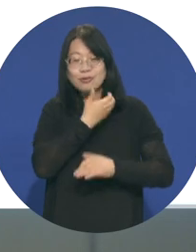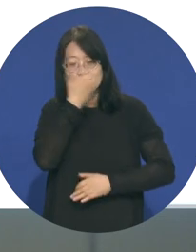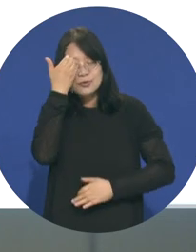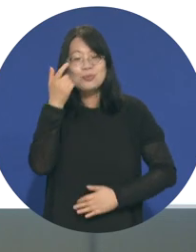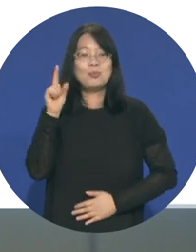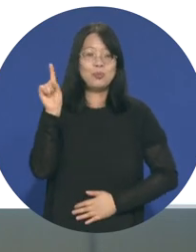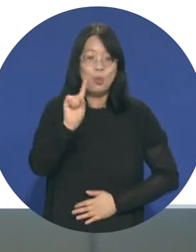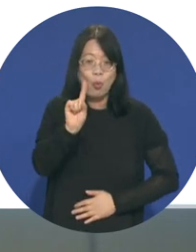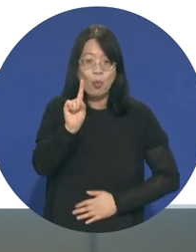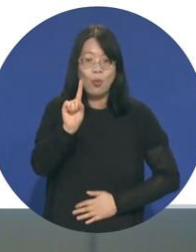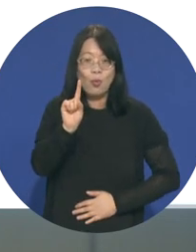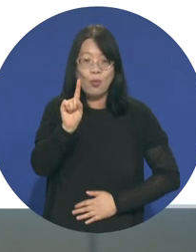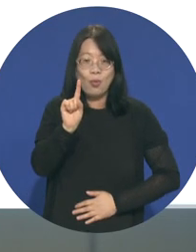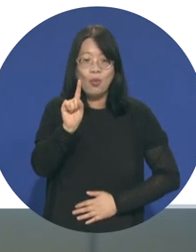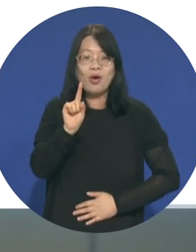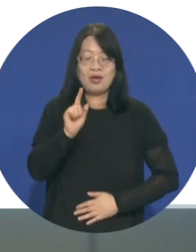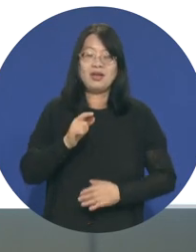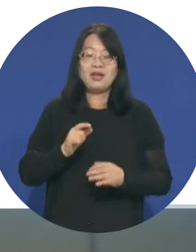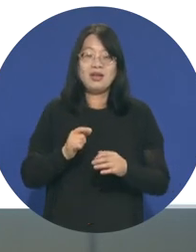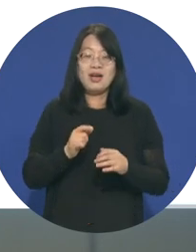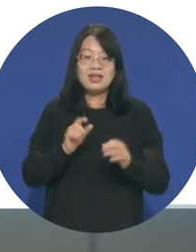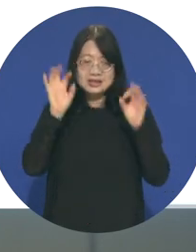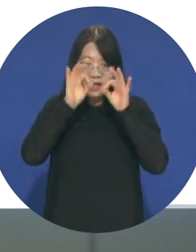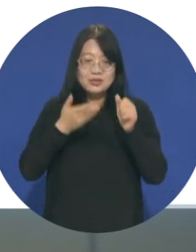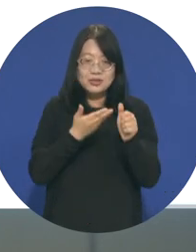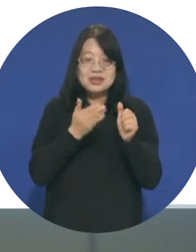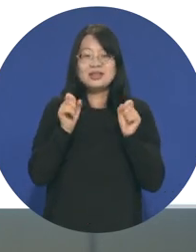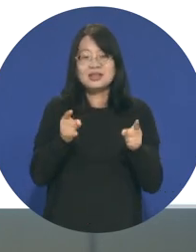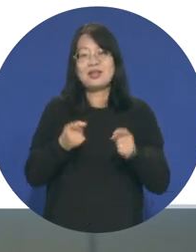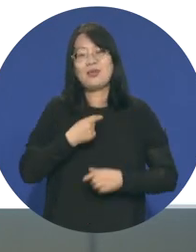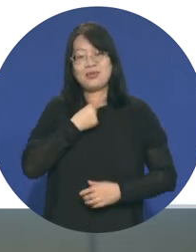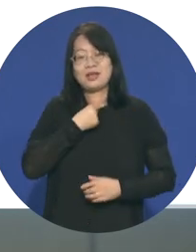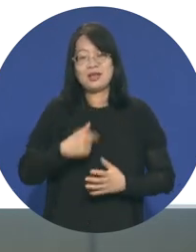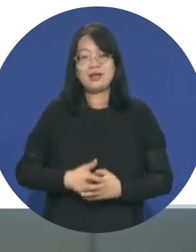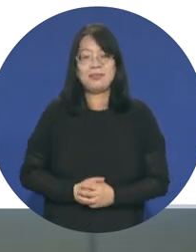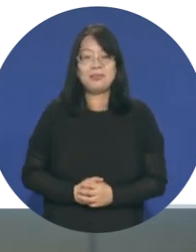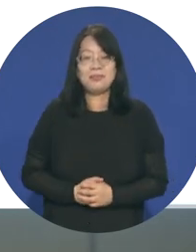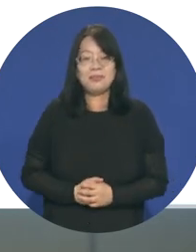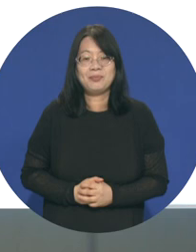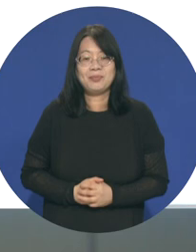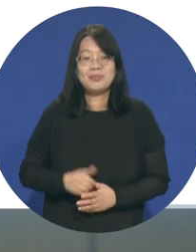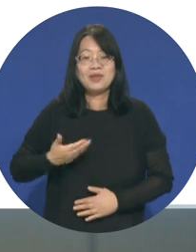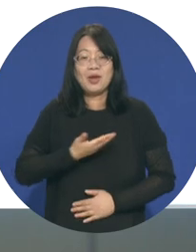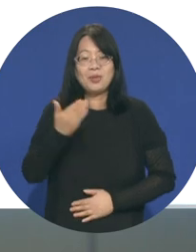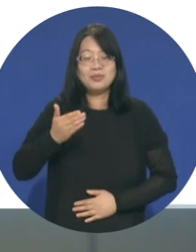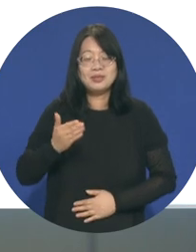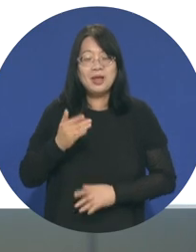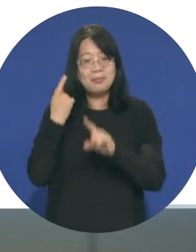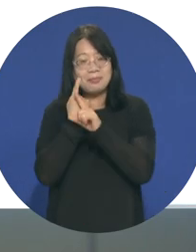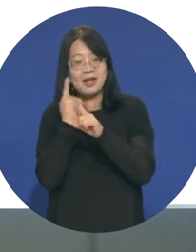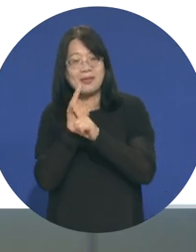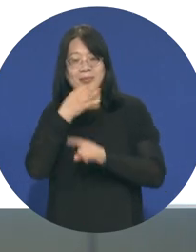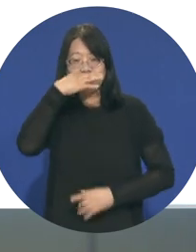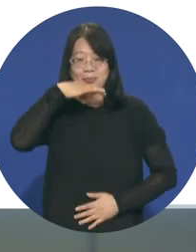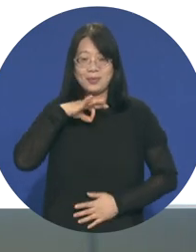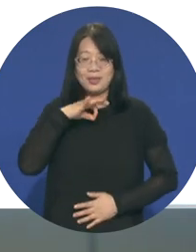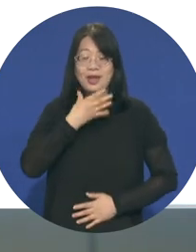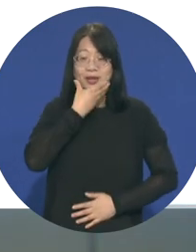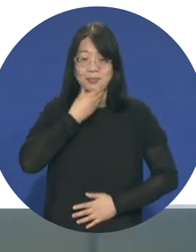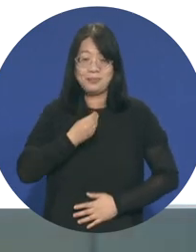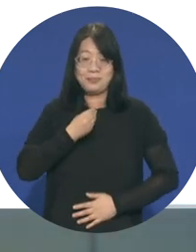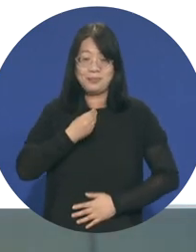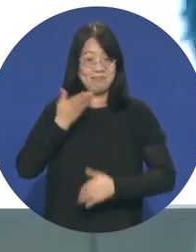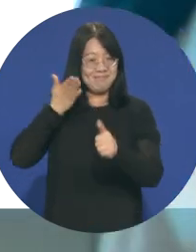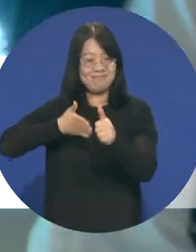무엇인지를 찾게끔 하는 많은 기회를 주고 싶었어요. 여러분 하루하루가 보람차고